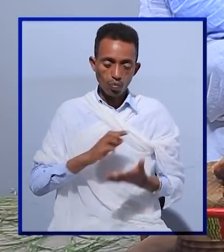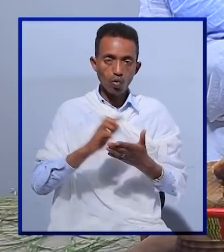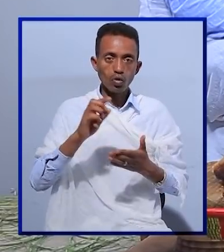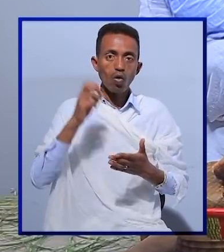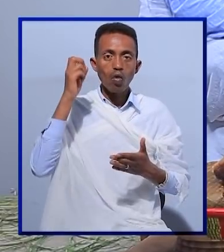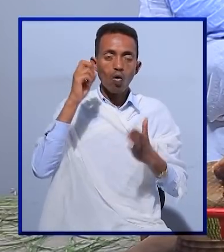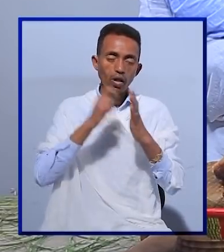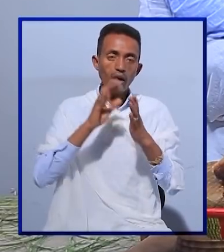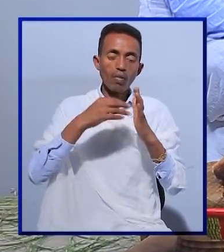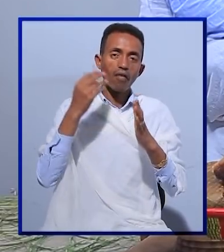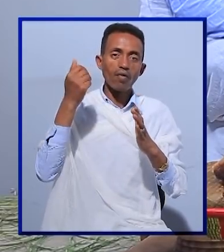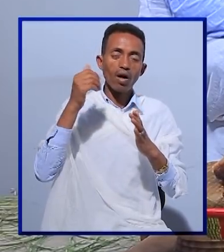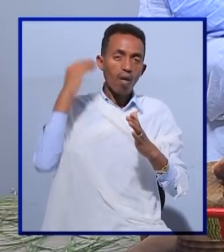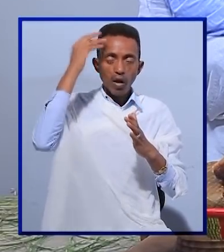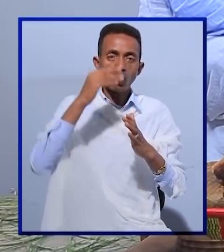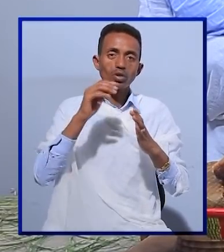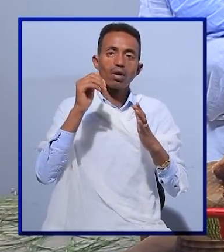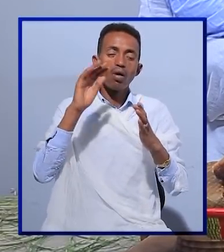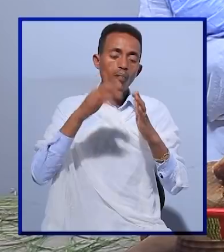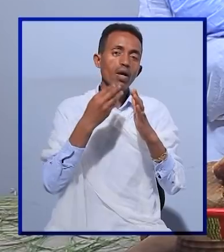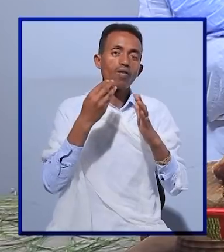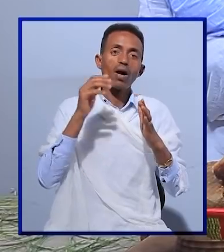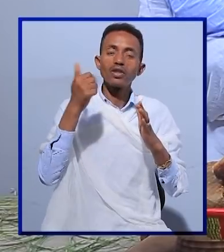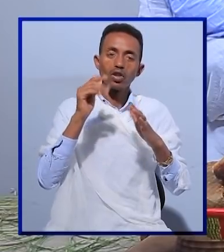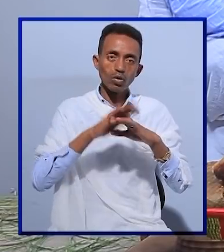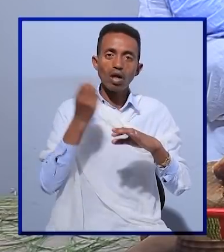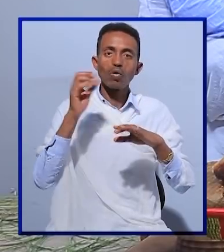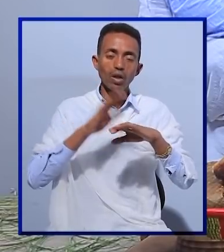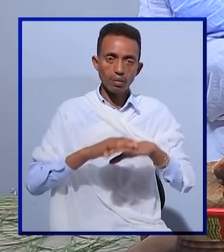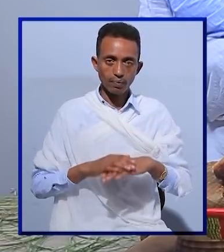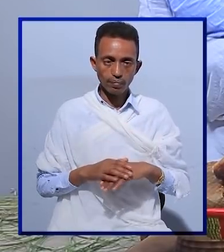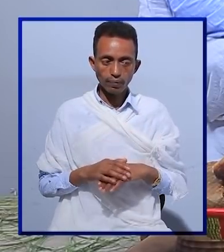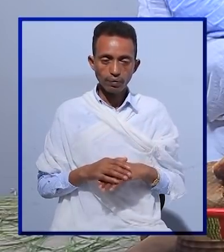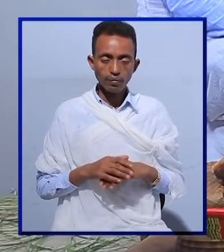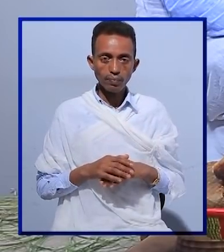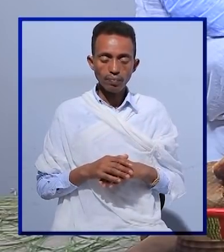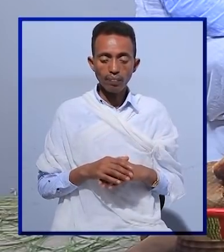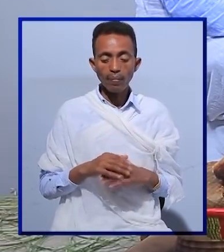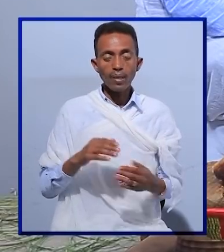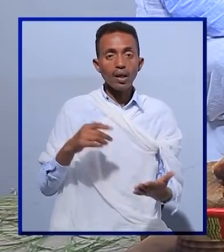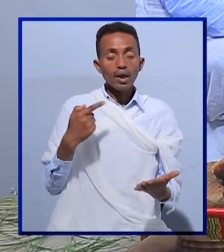ብሎ ተናግሯል በቅዱስ ወንጌል በማቴዎስ ወንጌል ምዕራፍ 10 ቁጥር 32 ላይ። ስለዚህ